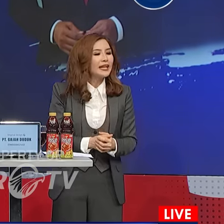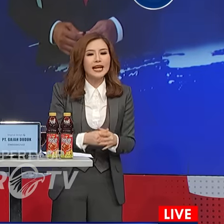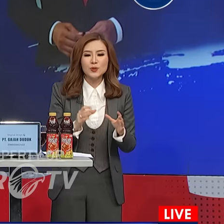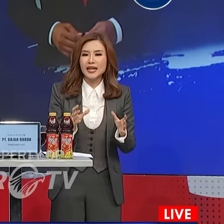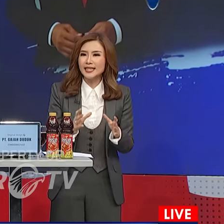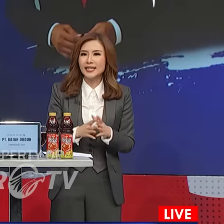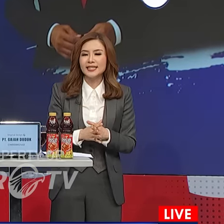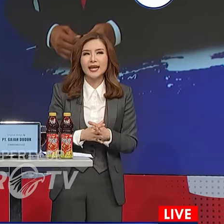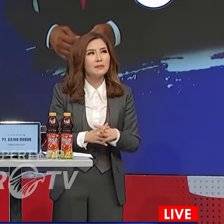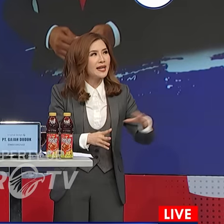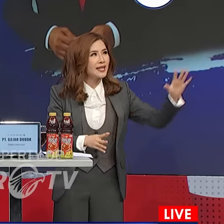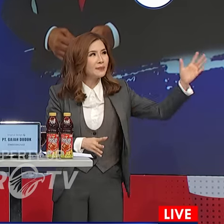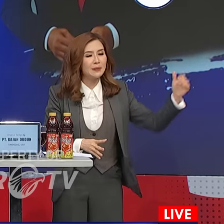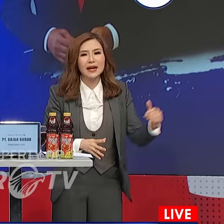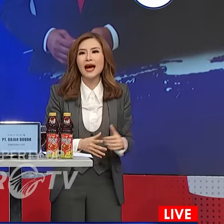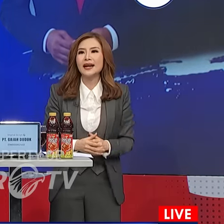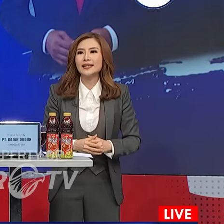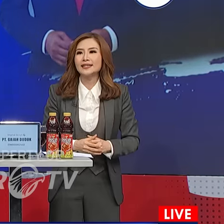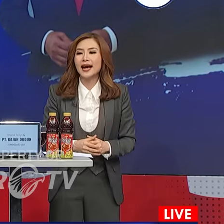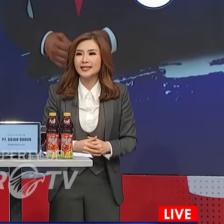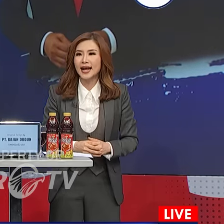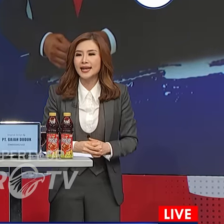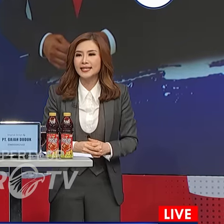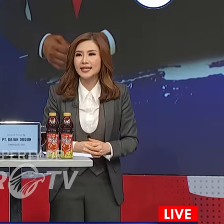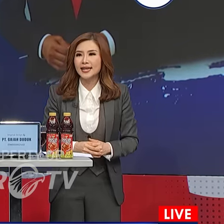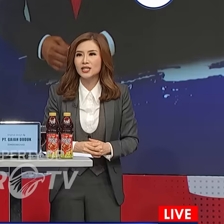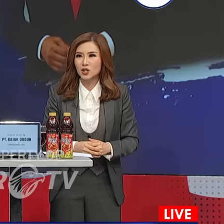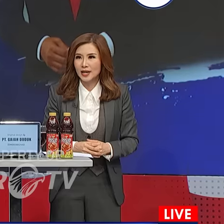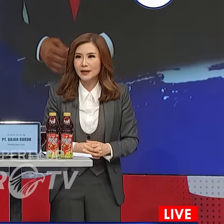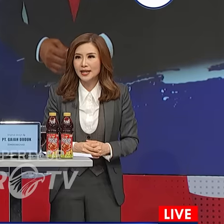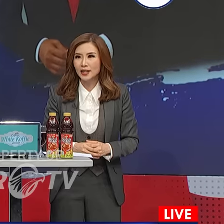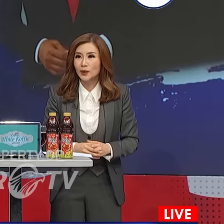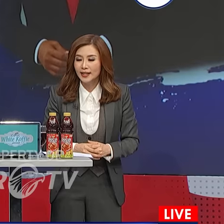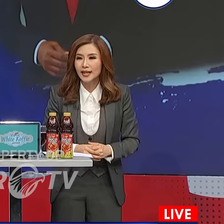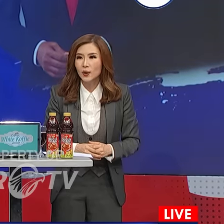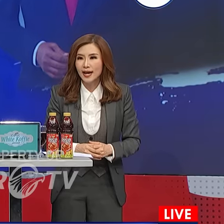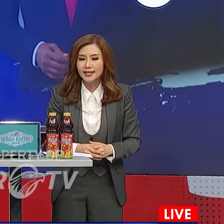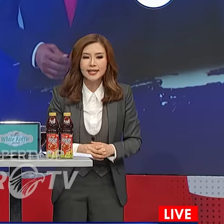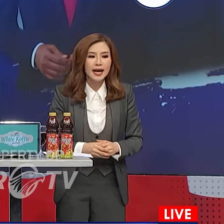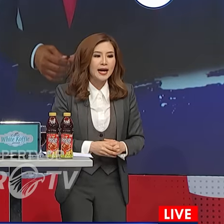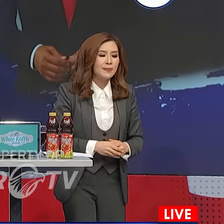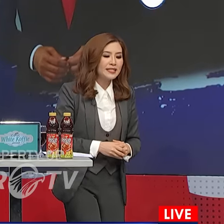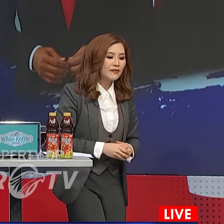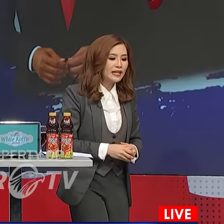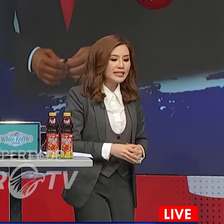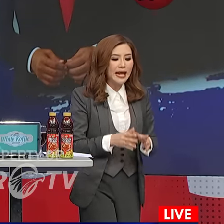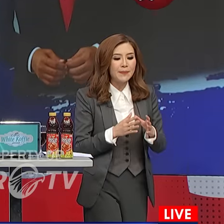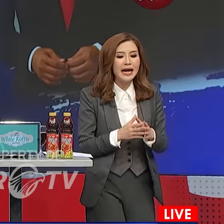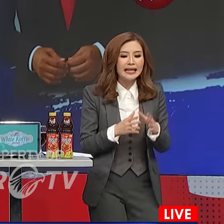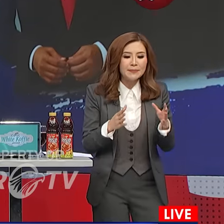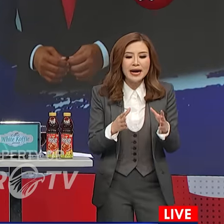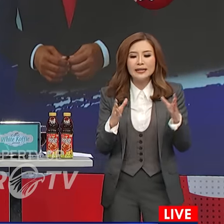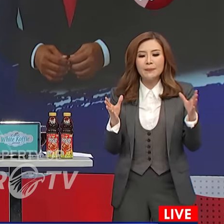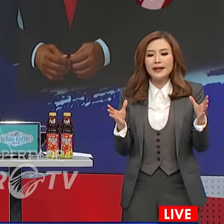bang langsung saja kita sekarang bahas tadi Bagaimana analisa hasil analisa dari sosial media Twitter atau X mas Refli